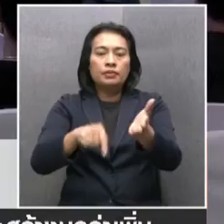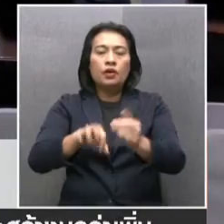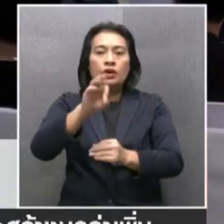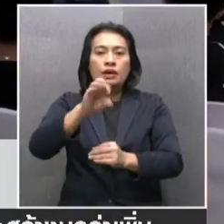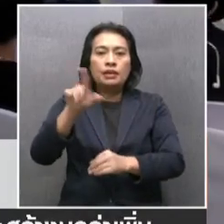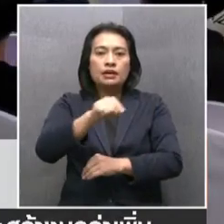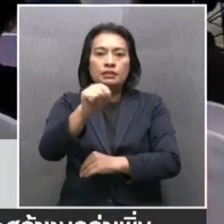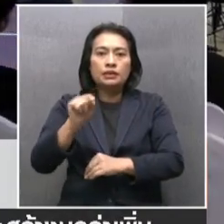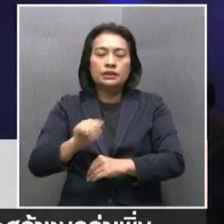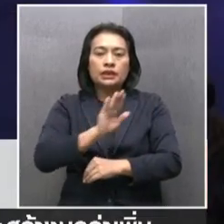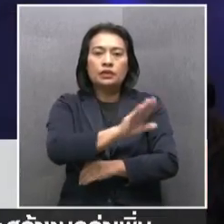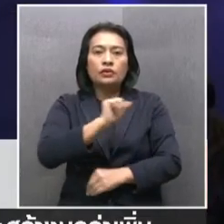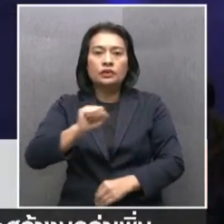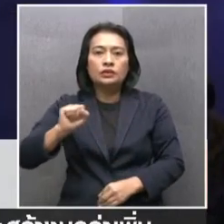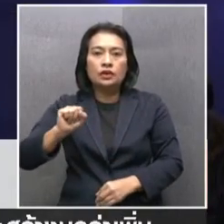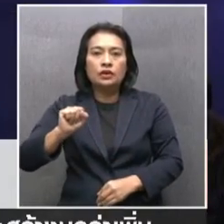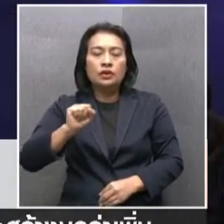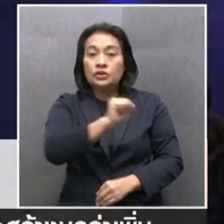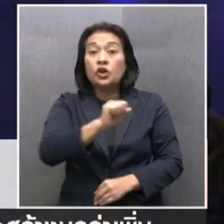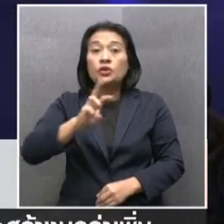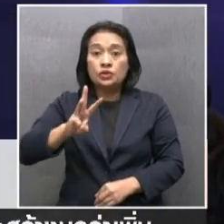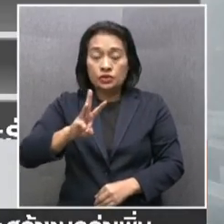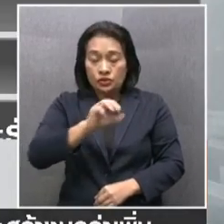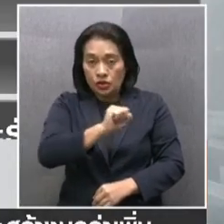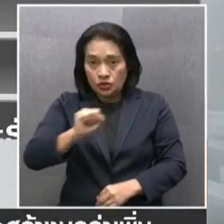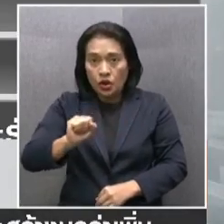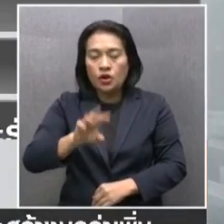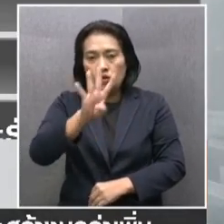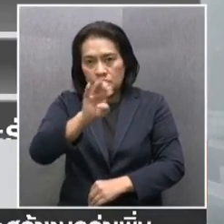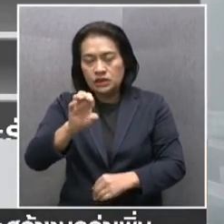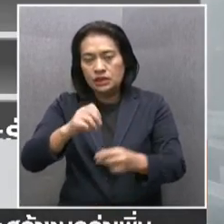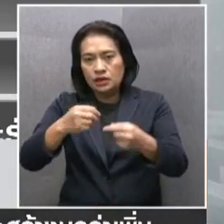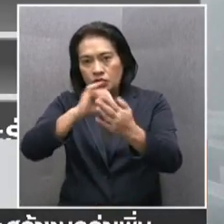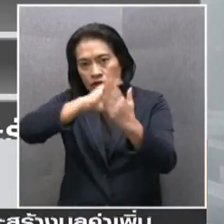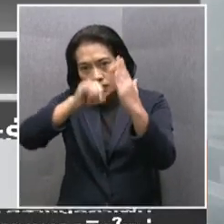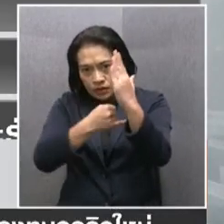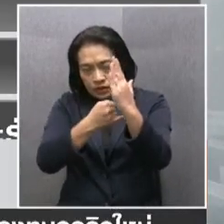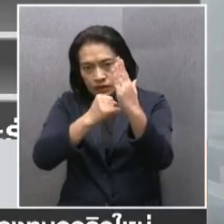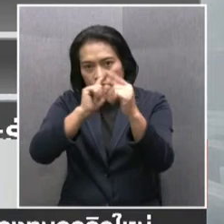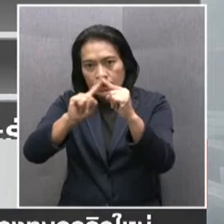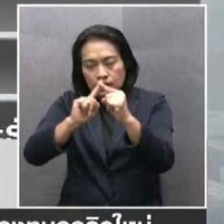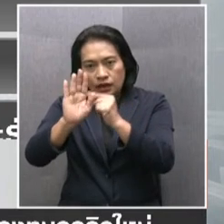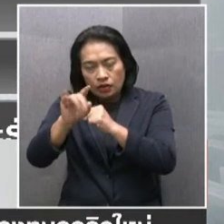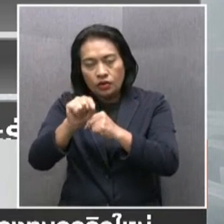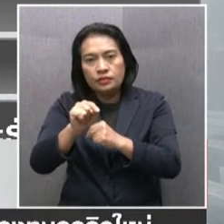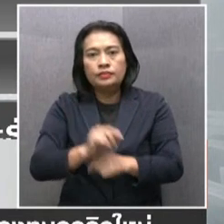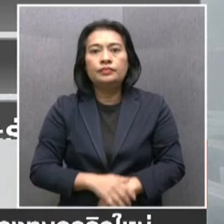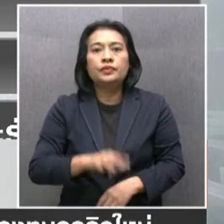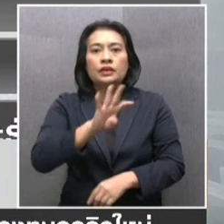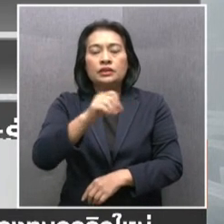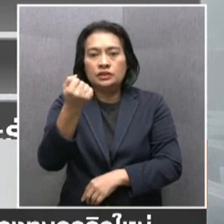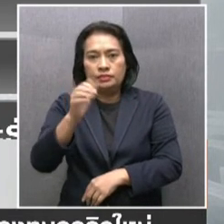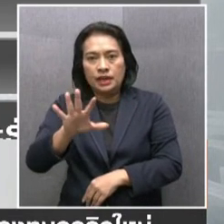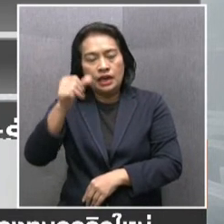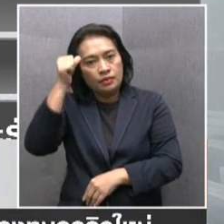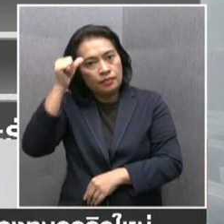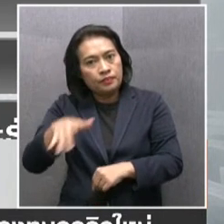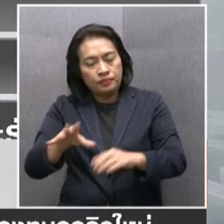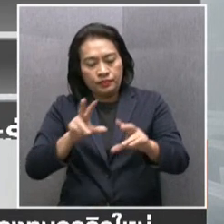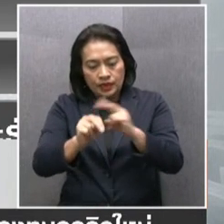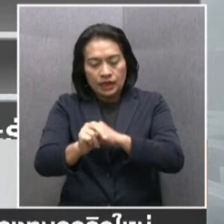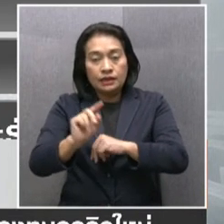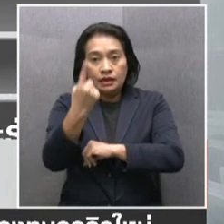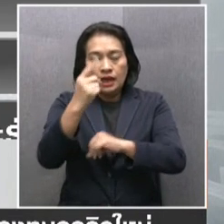195ของส.ส.400เขตภายใน15วันการเปิดประชุมสภาผู้แทนราษฎรนัดแรกเมื่อมีส.